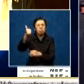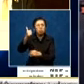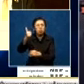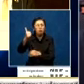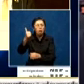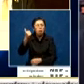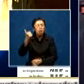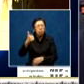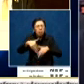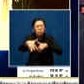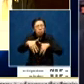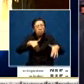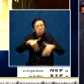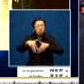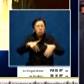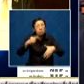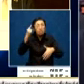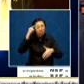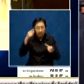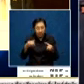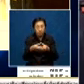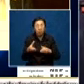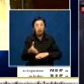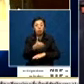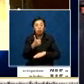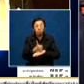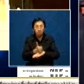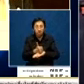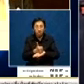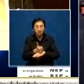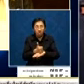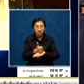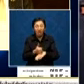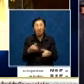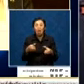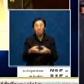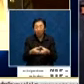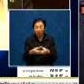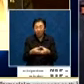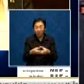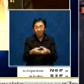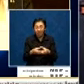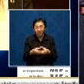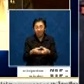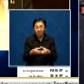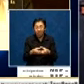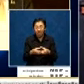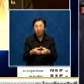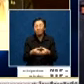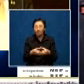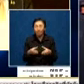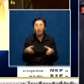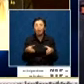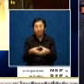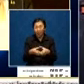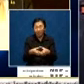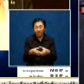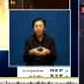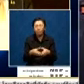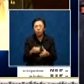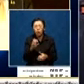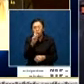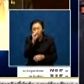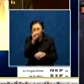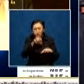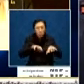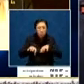มันก็จะเป็นตำรวจไปยุติอยู่นั่น แหละใช่ แต่ว่าในแง่หนึ่งคือกทม.ก็มีการจัดพื้นที่ให้ใช่ไหมแต่โอเคผมว่ามันก็อาจจะไม่ฟังก์ชันห